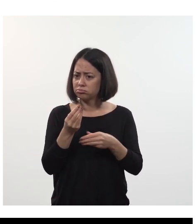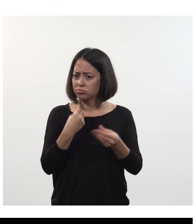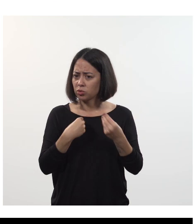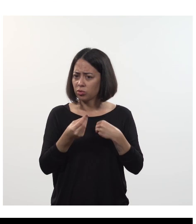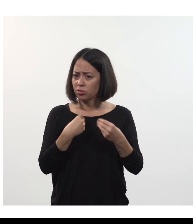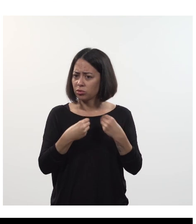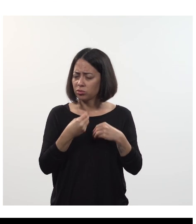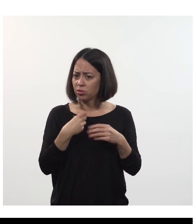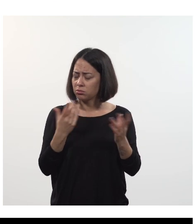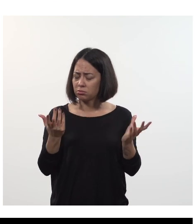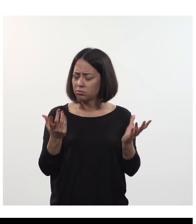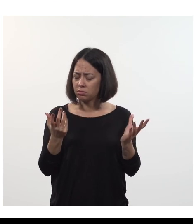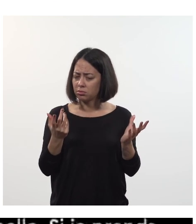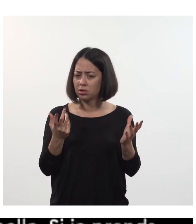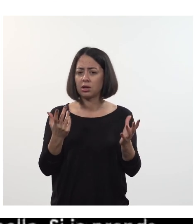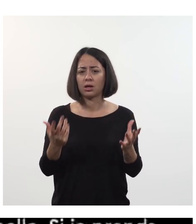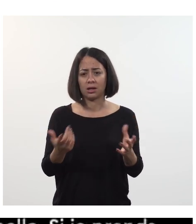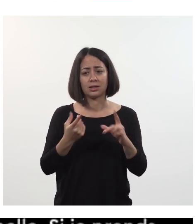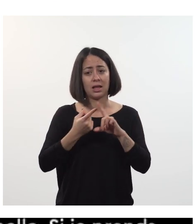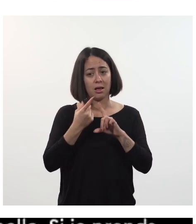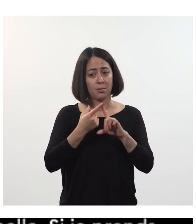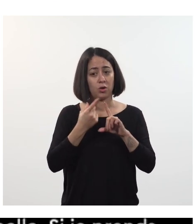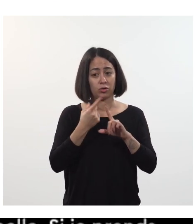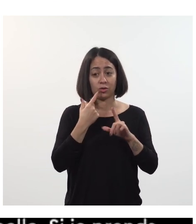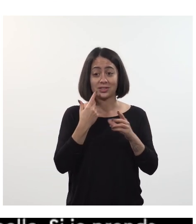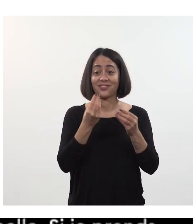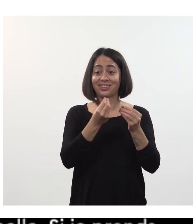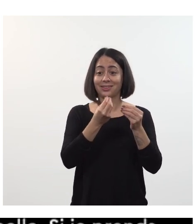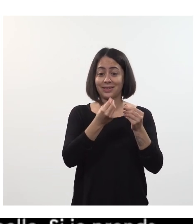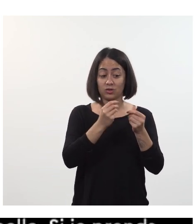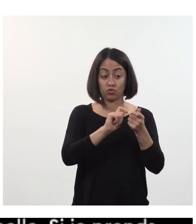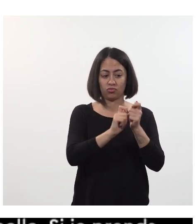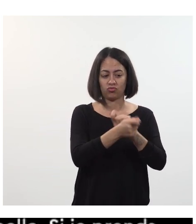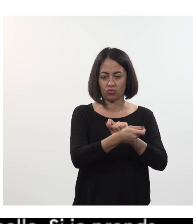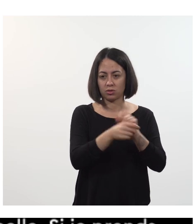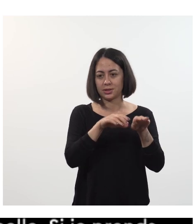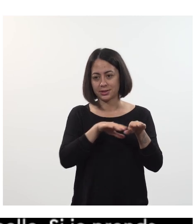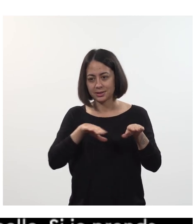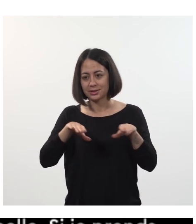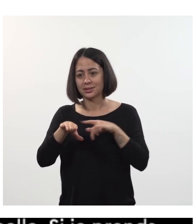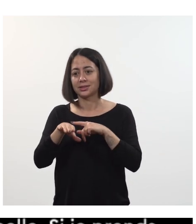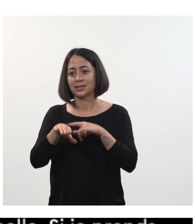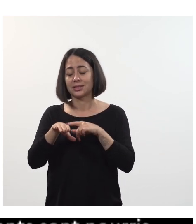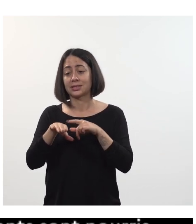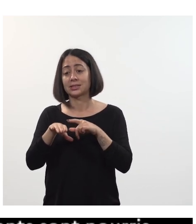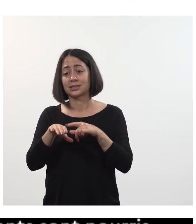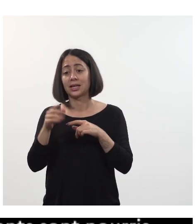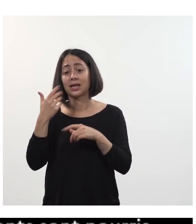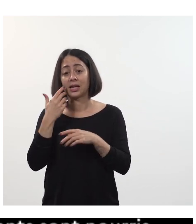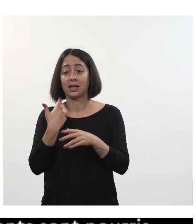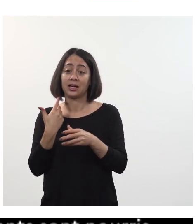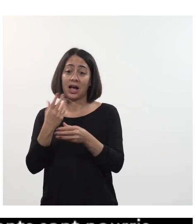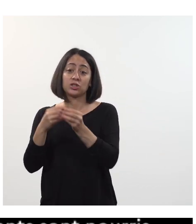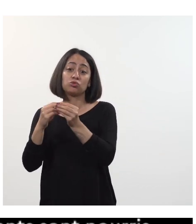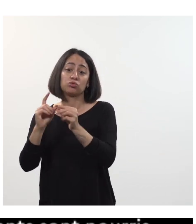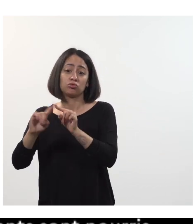c'est bien sûr l'enrichissement à côté pour atteindre les objectifs, qu'il y ait du goût aussi. Voilà, ça c'est un point